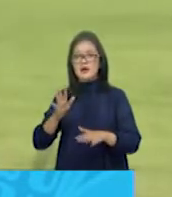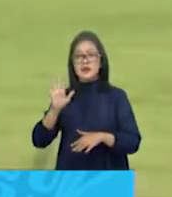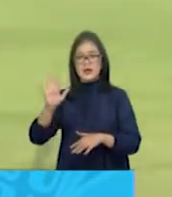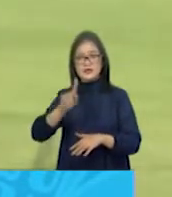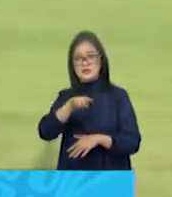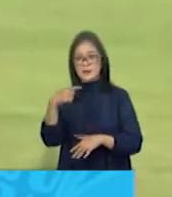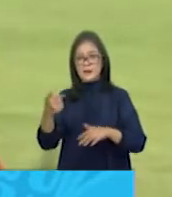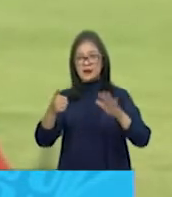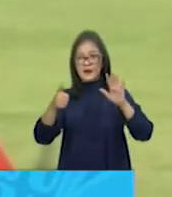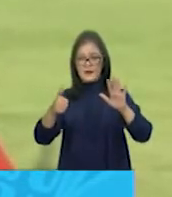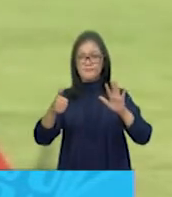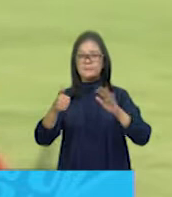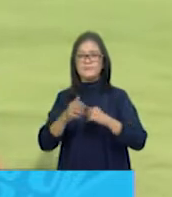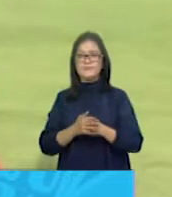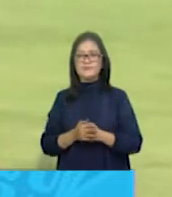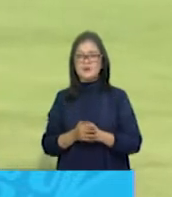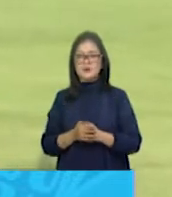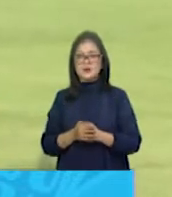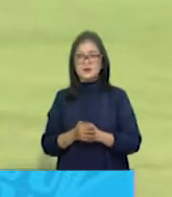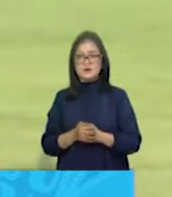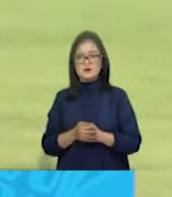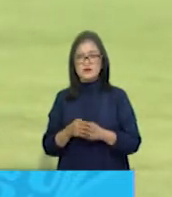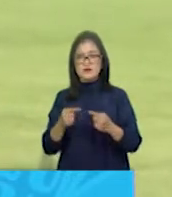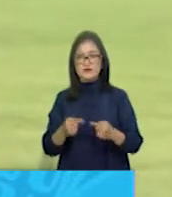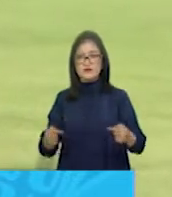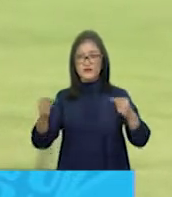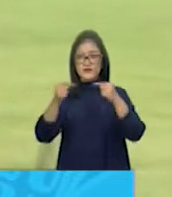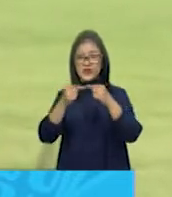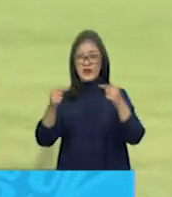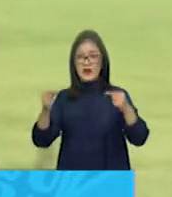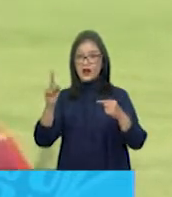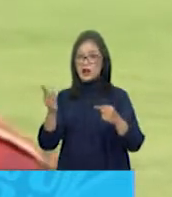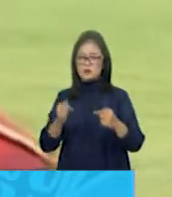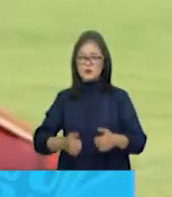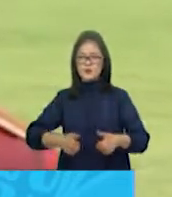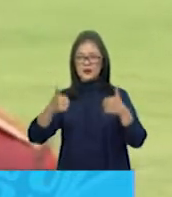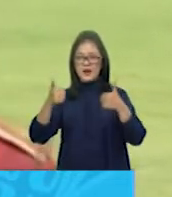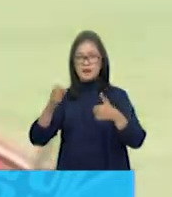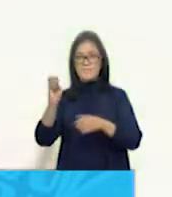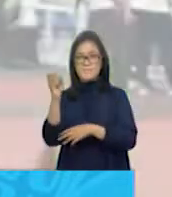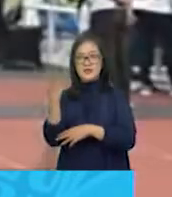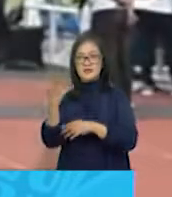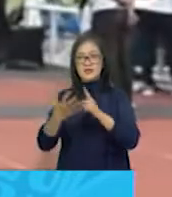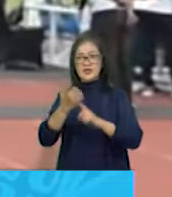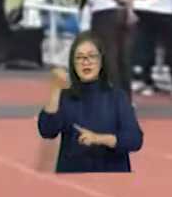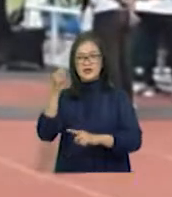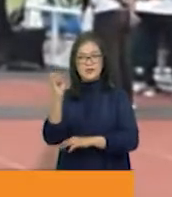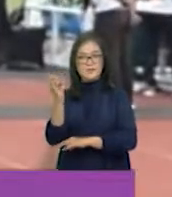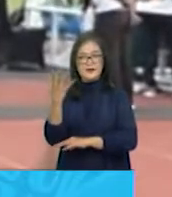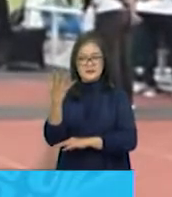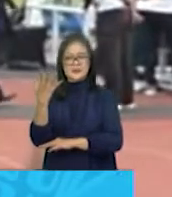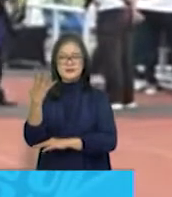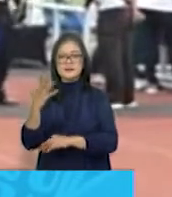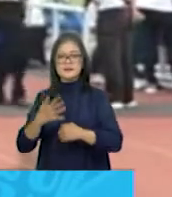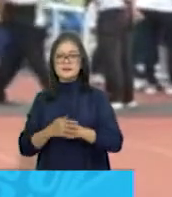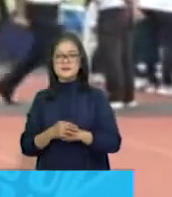6. Kita final mati-matian, kita harus menari emas. Target kita emas. Kira saya masih pemain